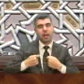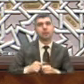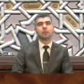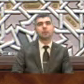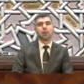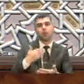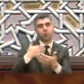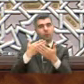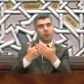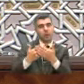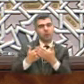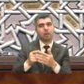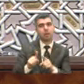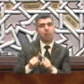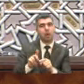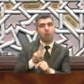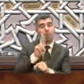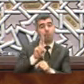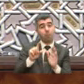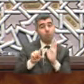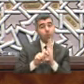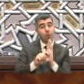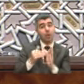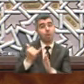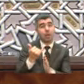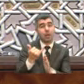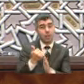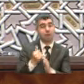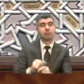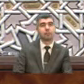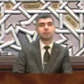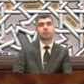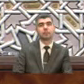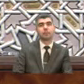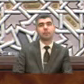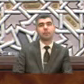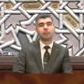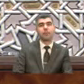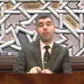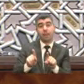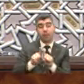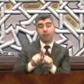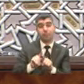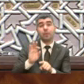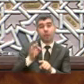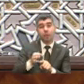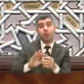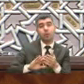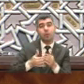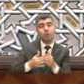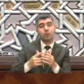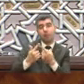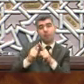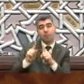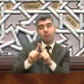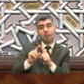على محترم على طرح هذا الموضوع اللي هو موضوع أساسي ومهم جدا، هو مطلب تاريخي بالمناسبة. هذا الموضوع ديال التعويض